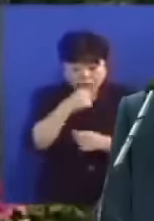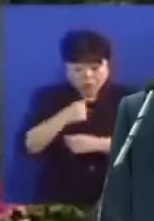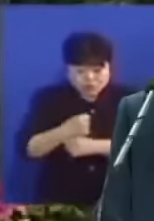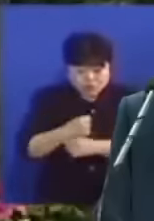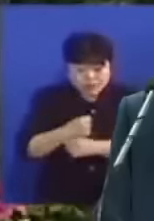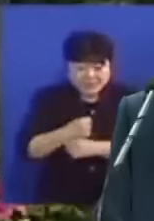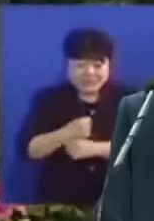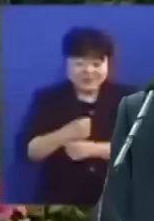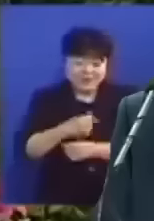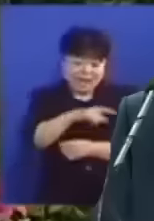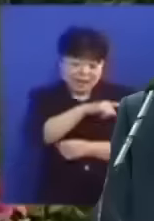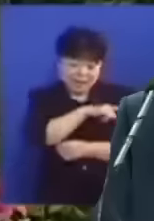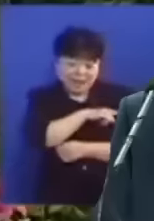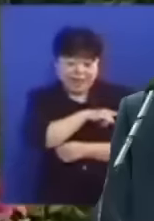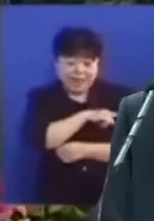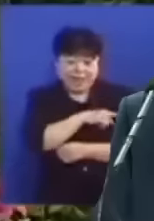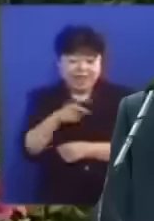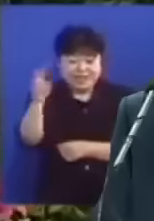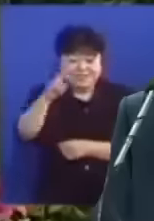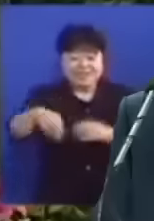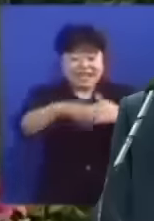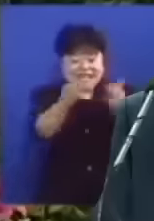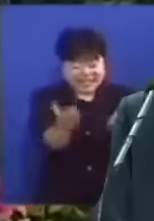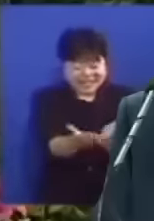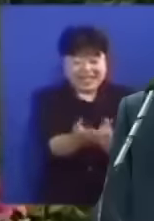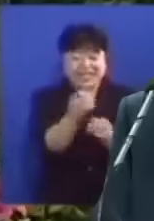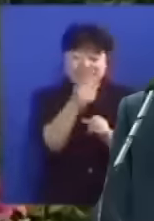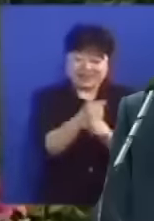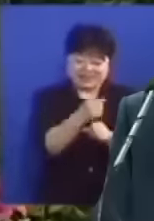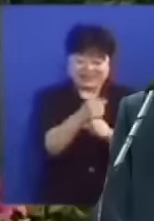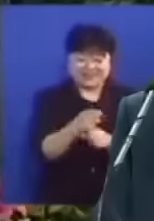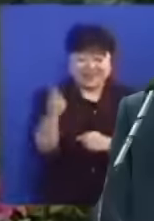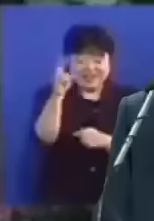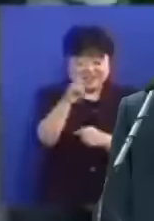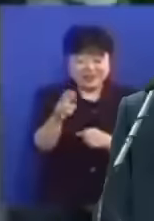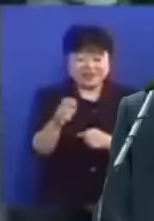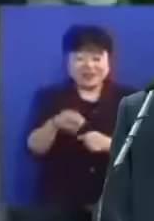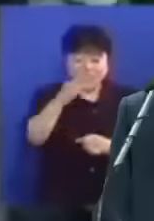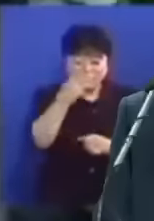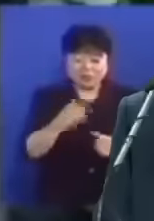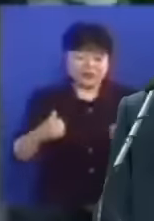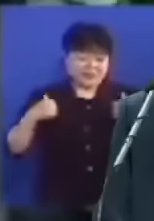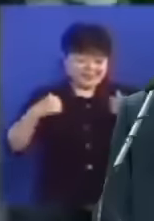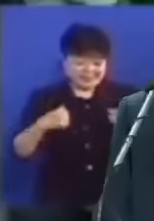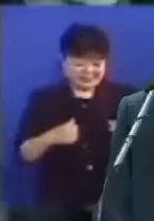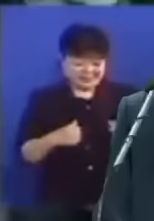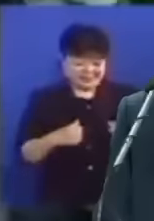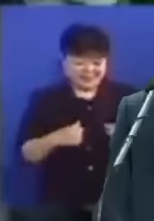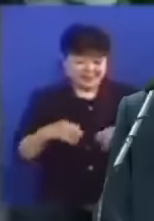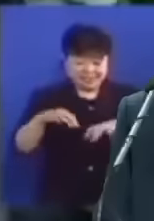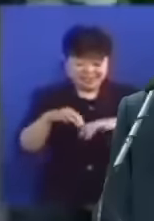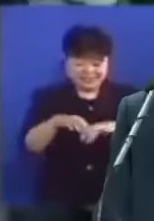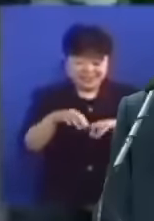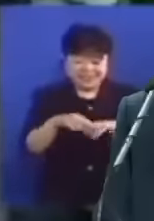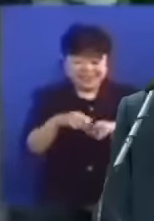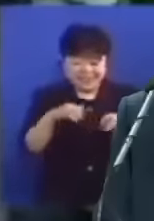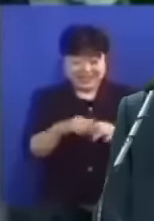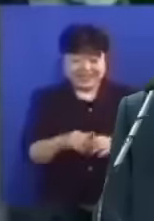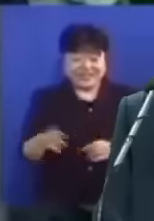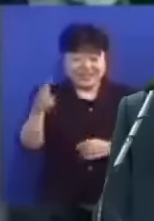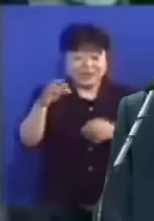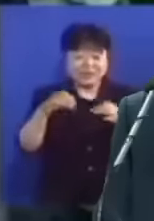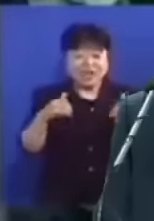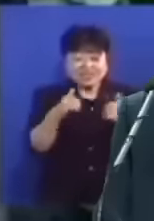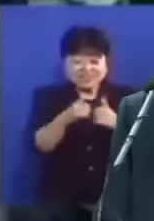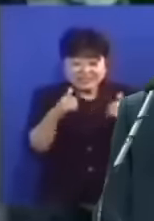군대들 앞에 성가대를 만들어서 성가대가 거룩한 옷을 입고 전쟁에 같이 나갑니다.